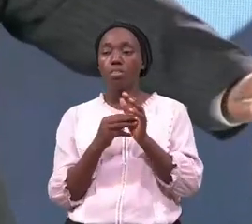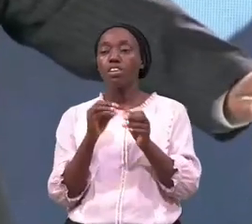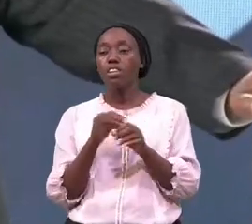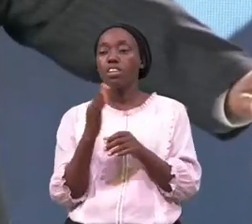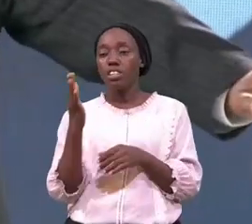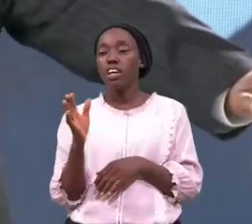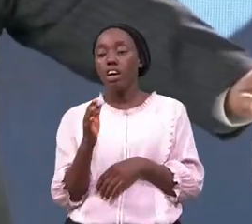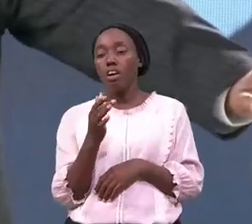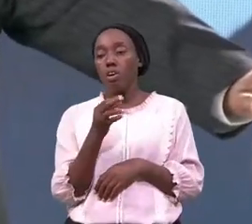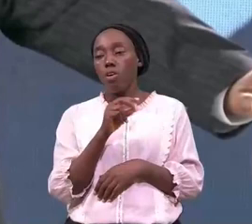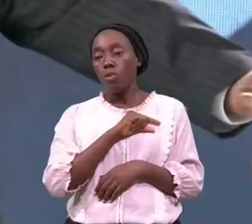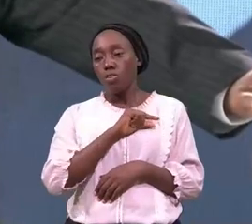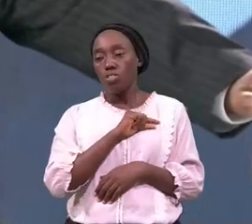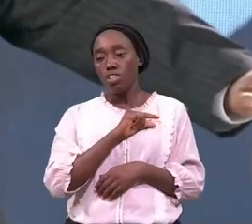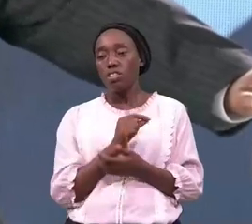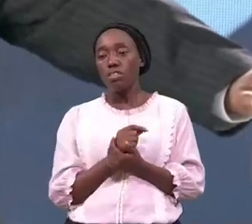dans leur conscience.